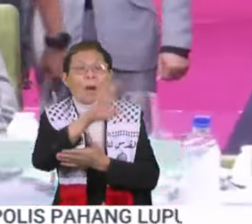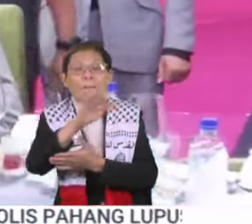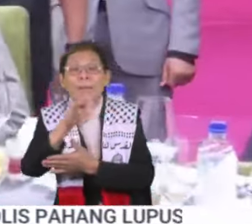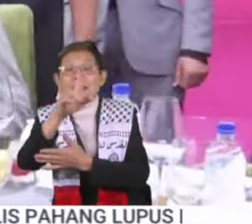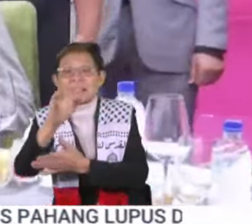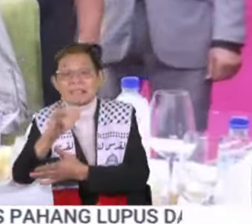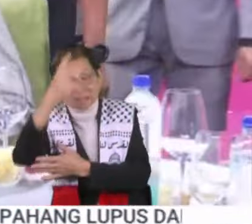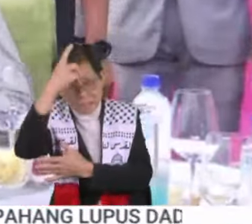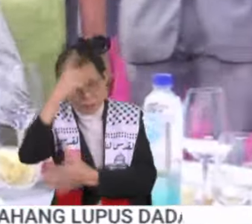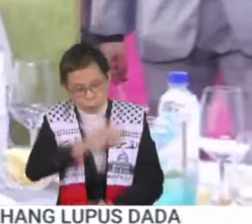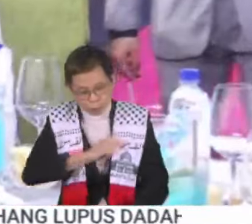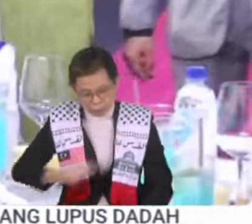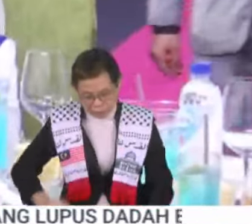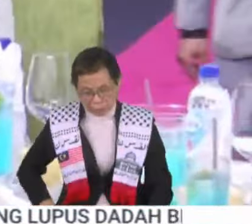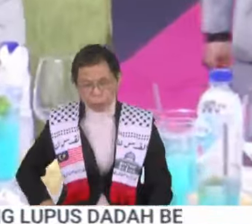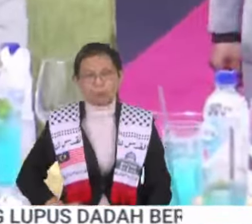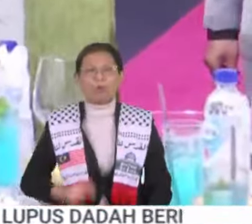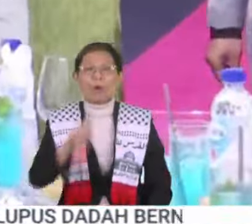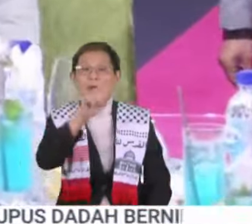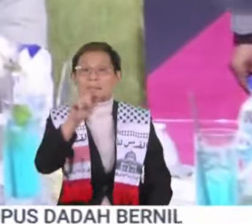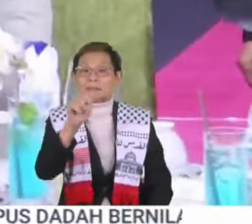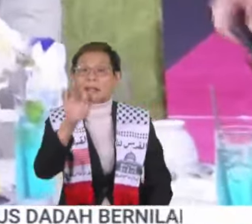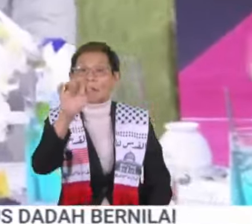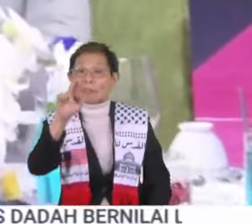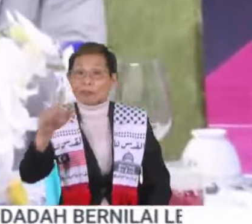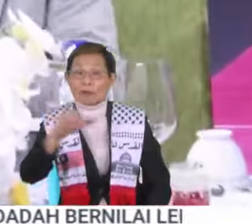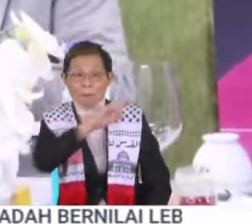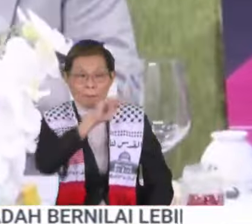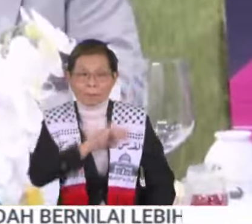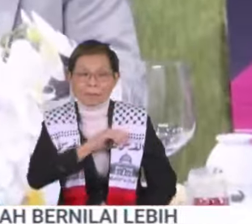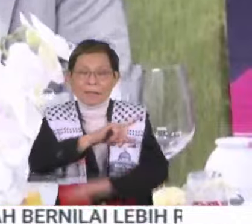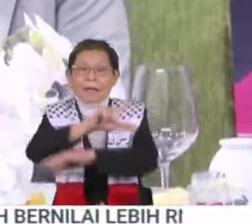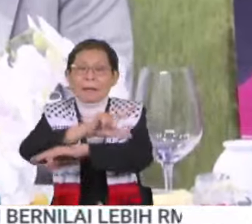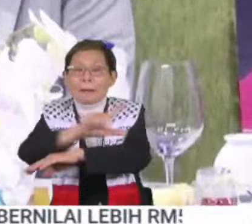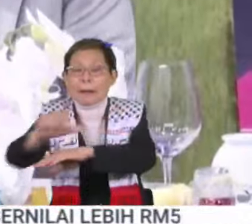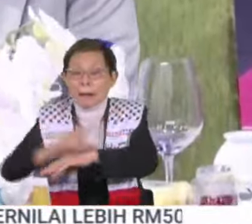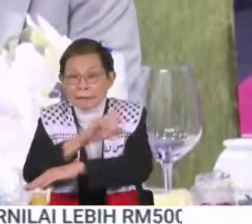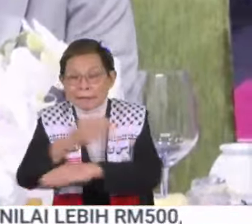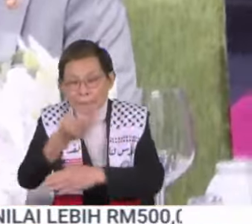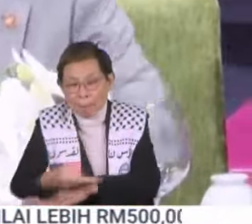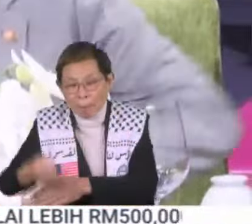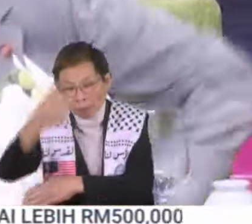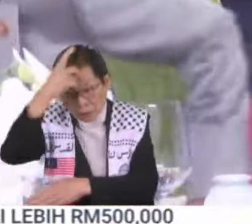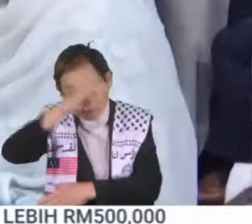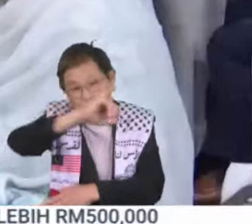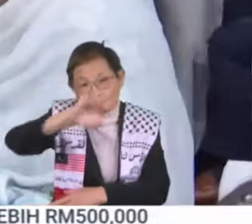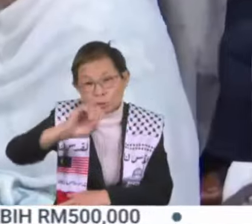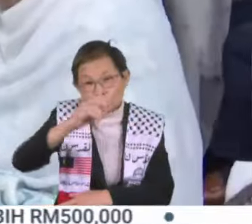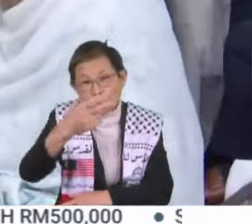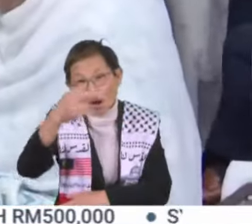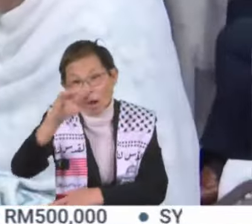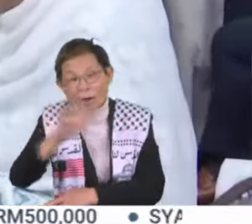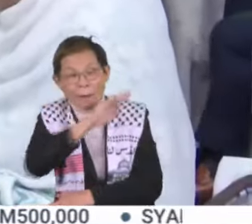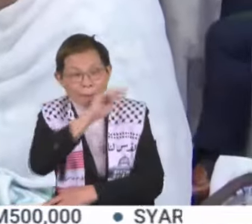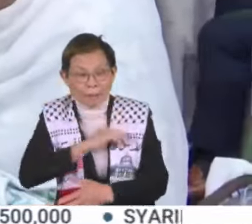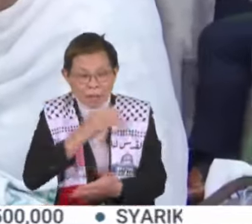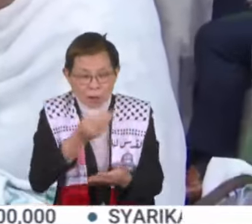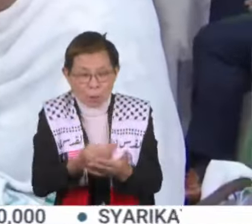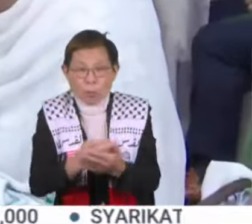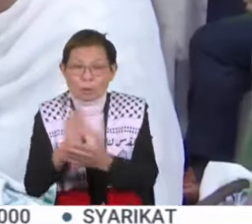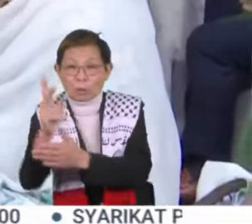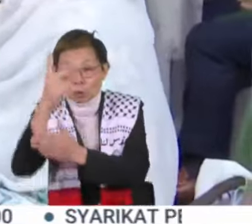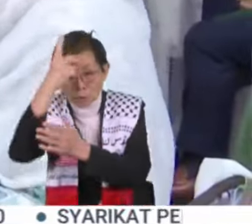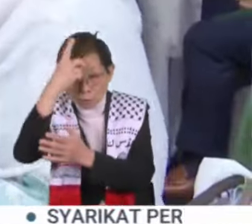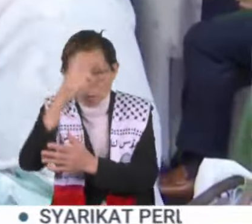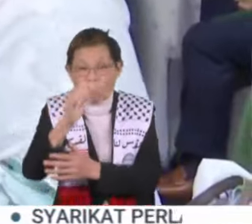dan Industri Tengku Datuk Seri Zafrul Tengku Abdul Aziz, Menteri Perdagangan dan Komoditi Datuk Seri Johari Abdul Ghani, Menteri Kewangan II